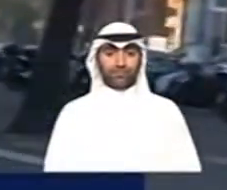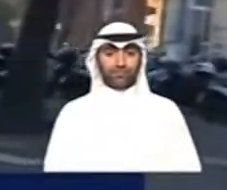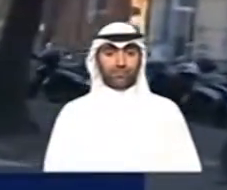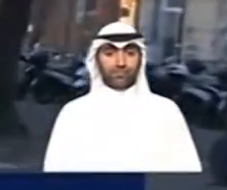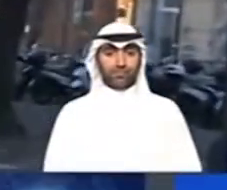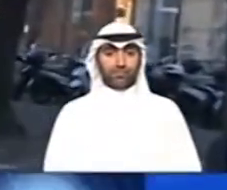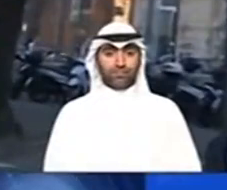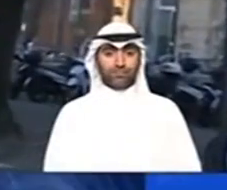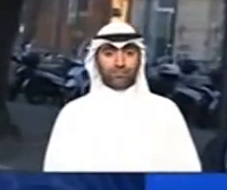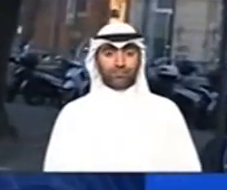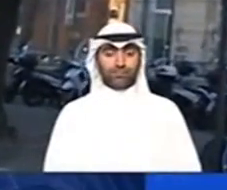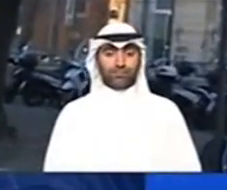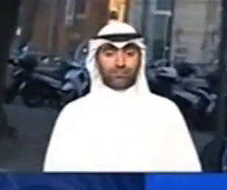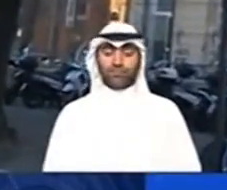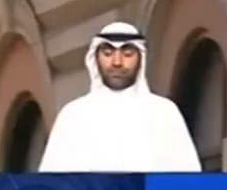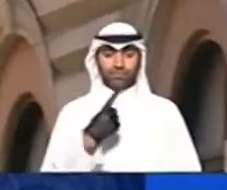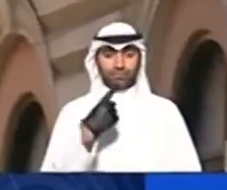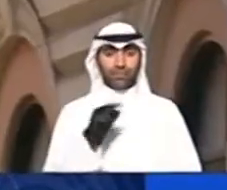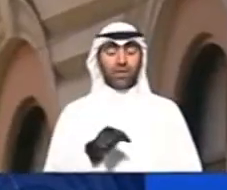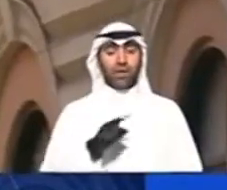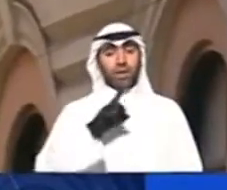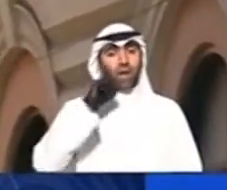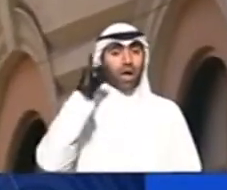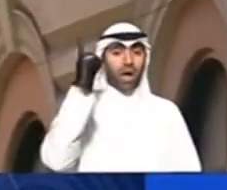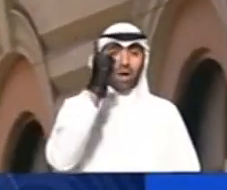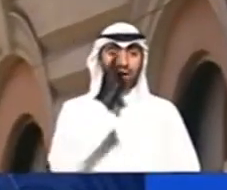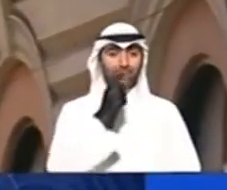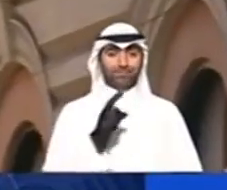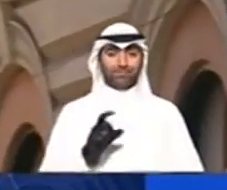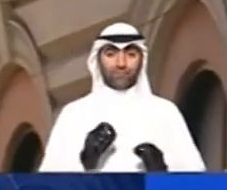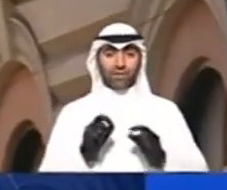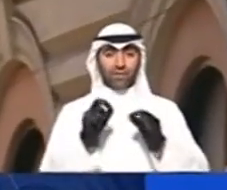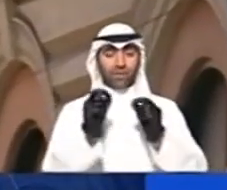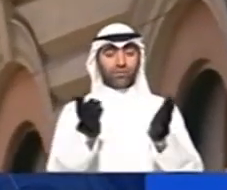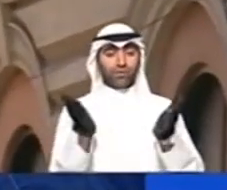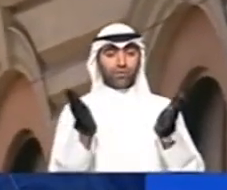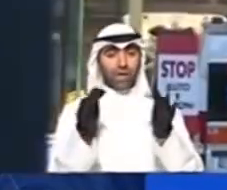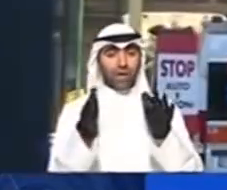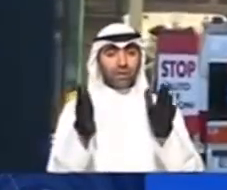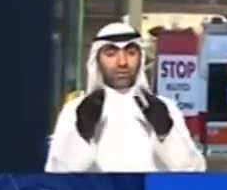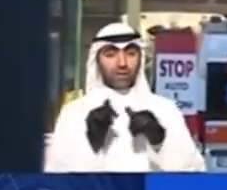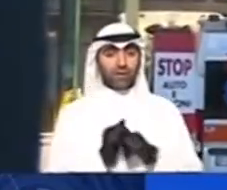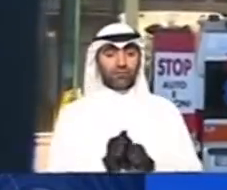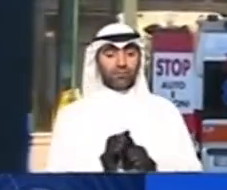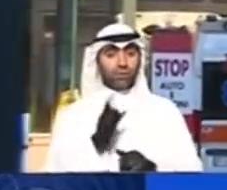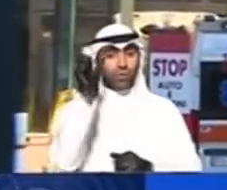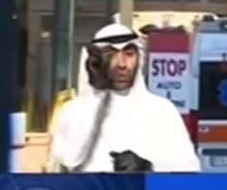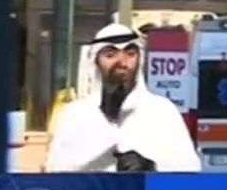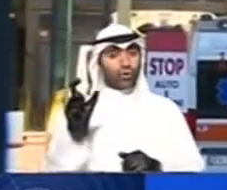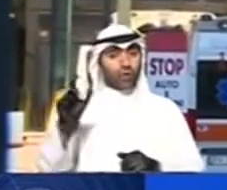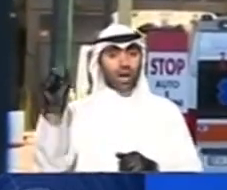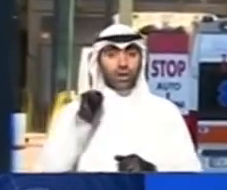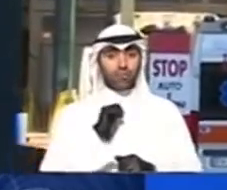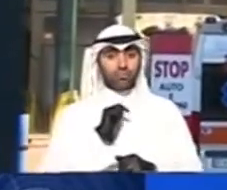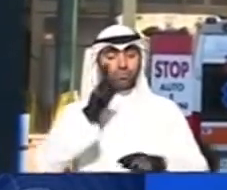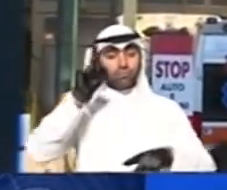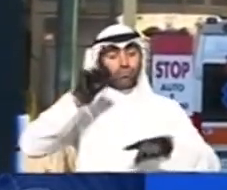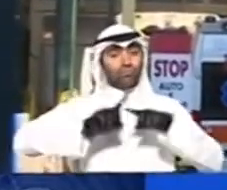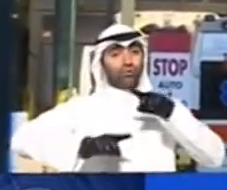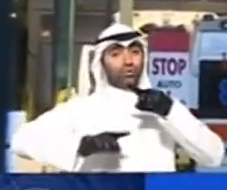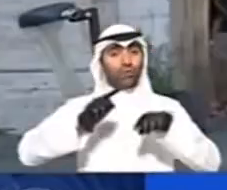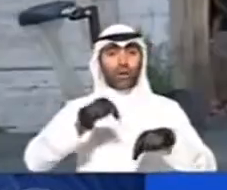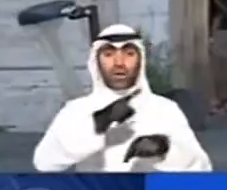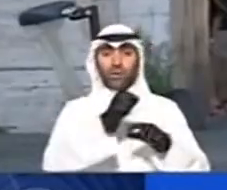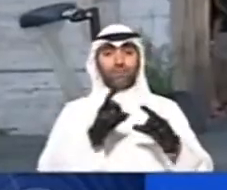مع التزايد المطرد في أعداد المصابين والضحايا وإزاء تفاقم المحنة الصحية التي تمر